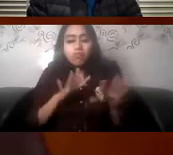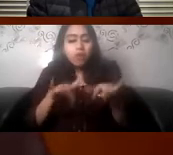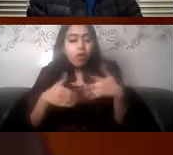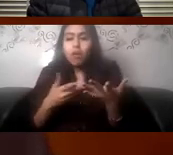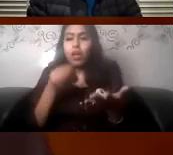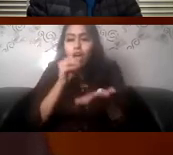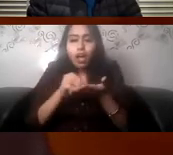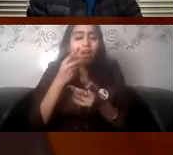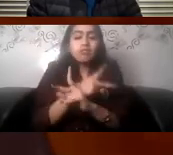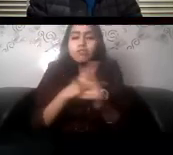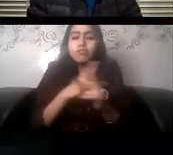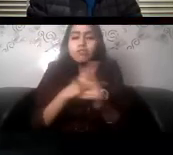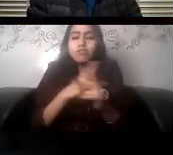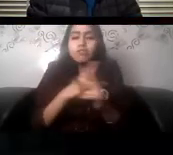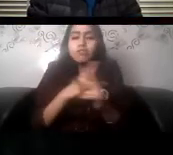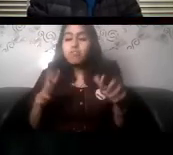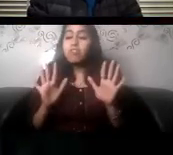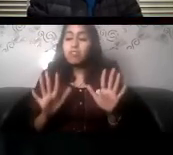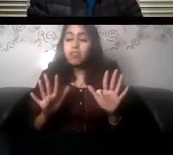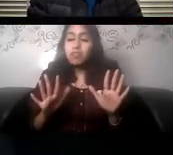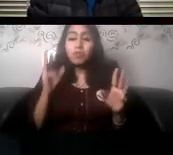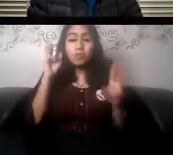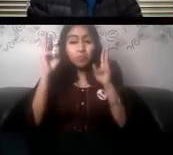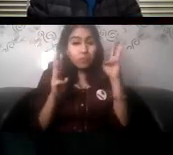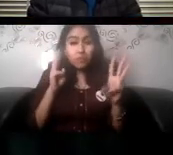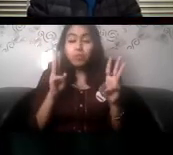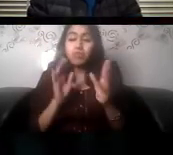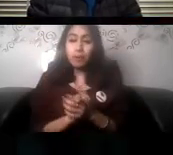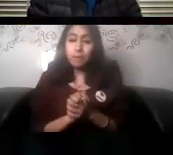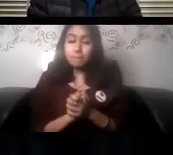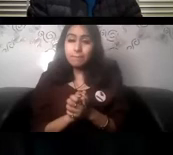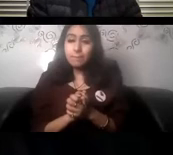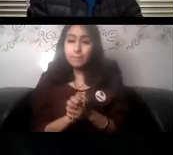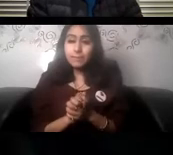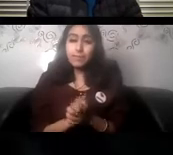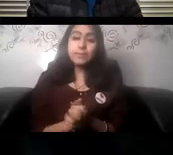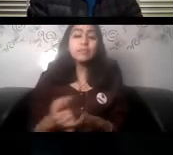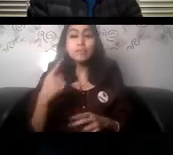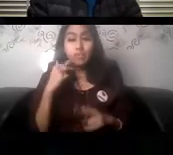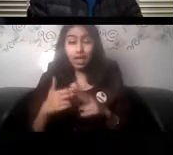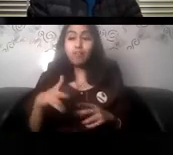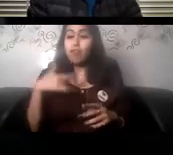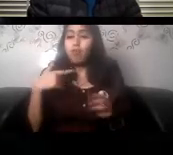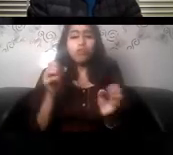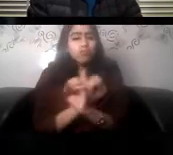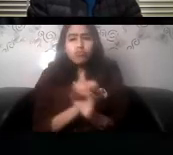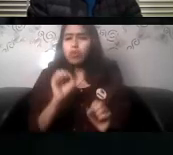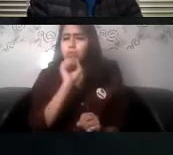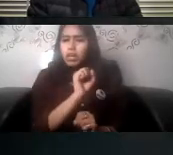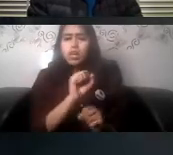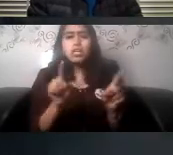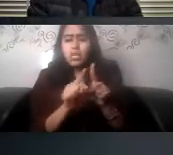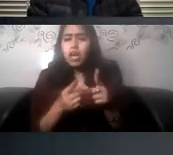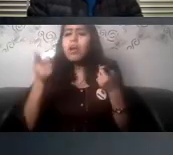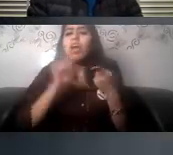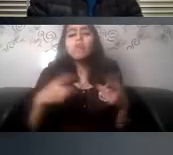जी, जब भी मेरी बातें होती थी तो इसने कभी भी ये फील नहीं किया कि मेरे साथ ये हादसा हो